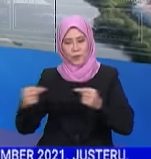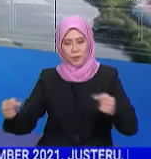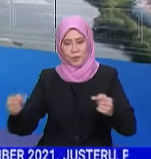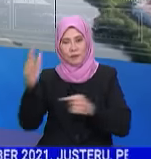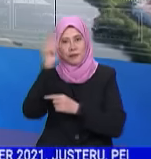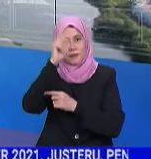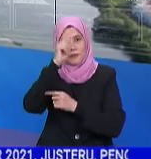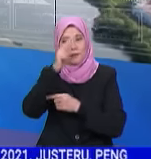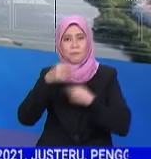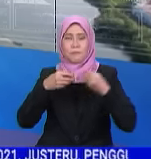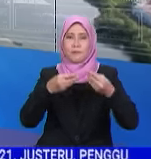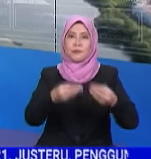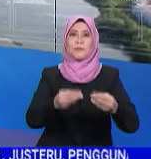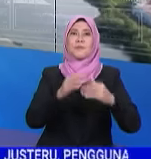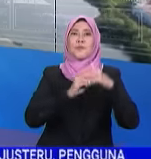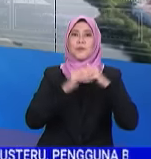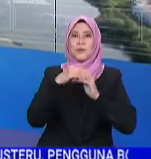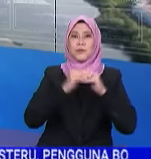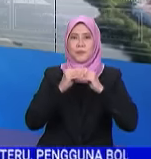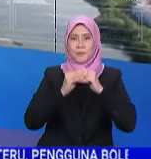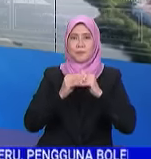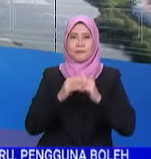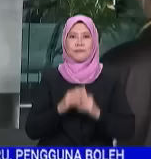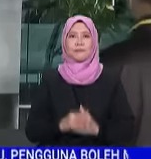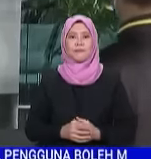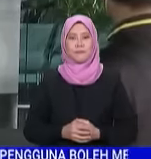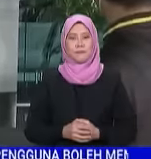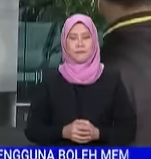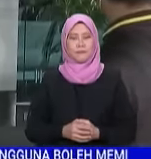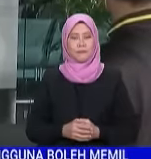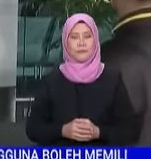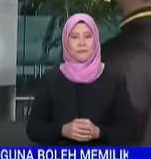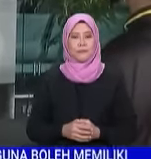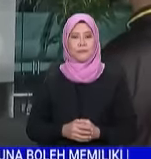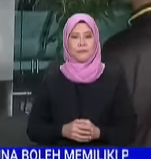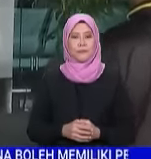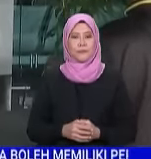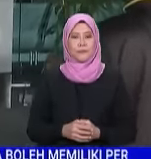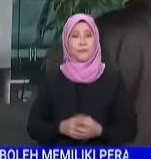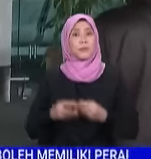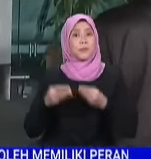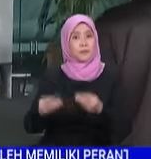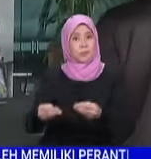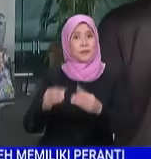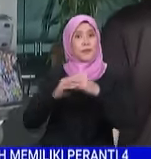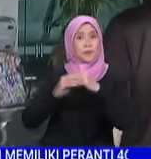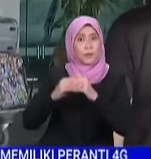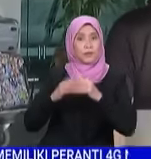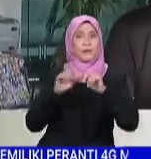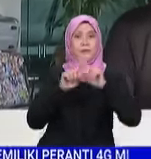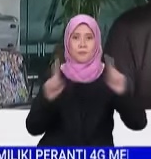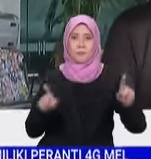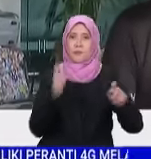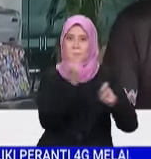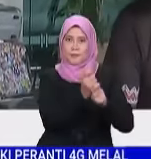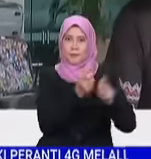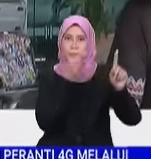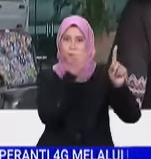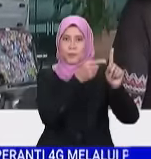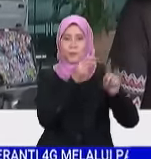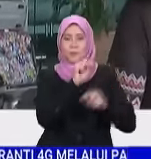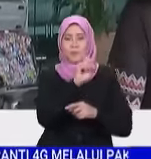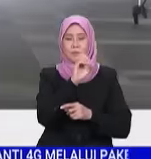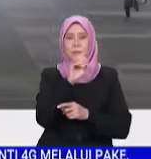kerajaan memberikan kelonggaran itu meskipun diberi kelonggaran namun orang ramai perlu kekal mematuhi